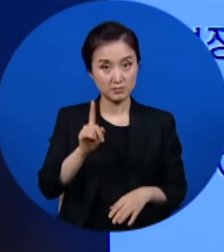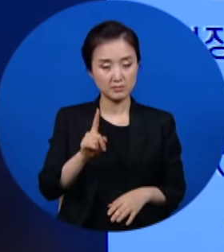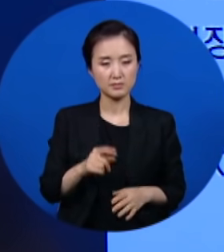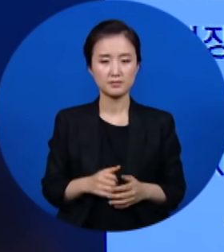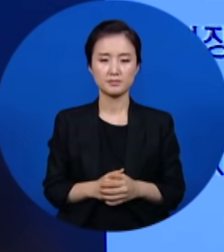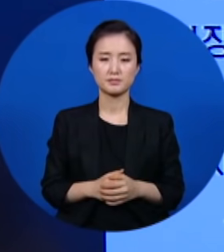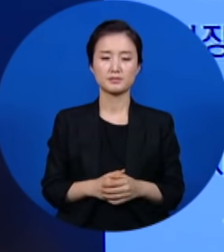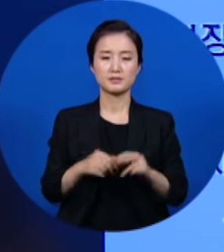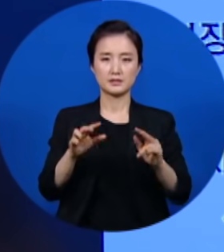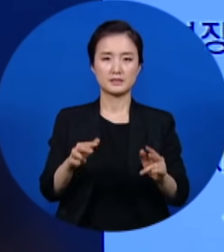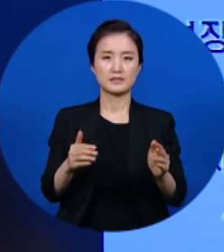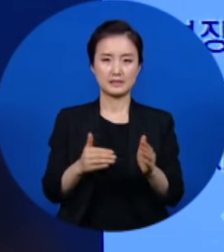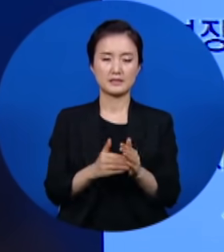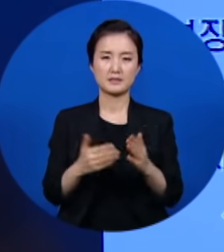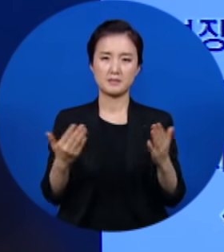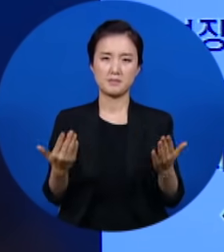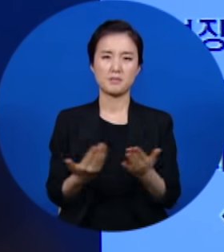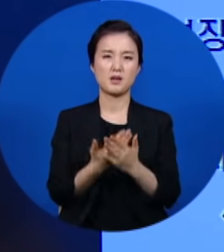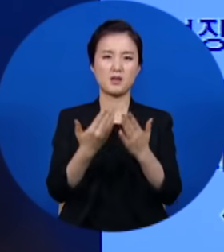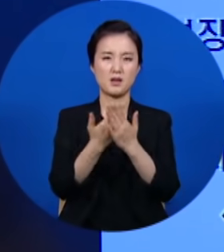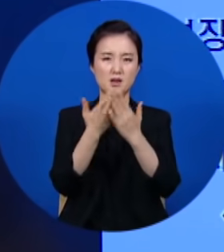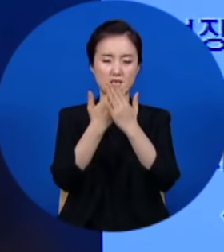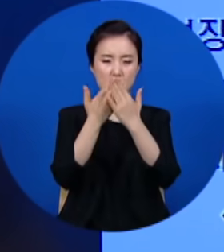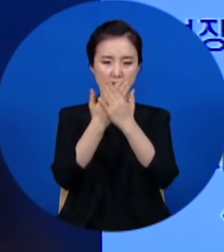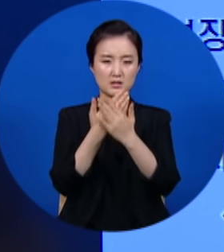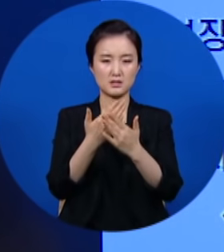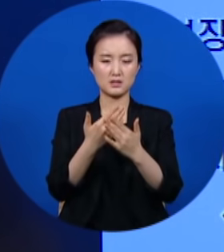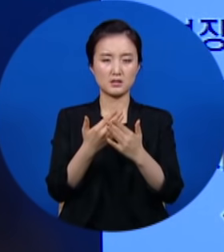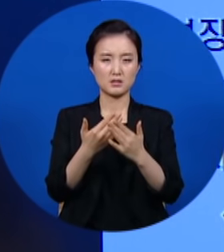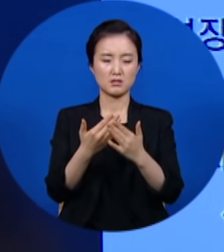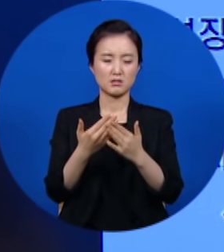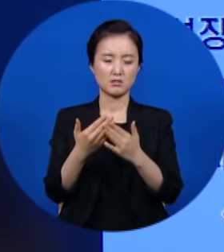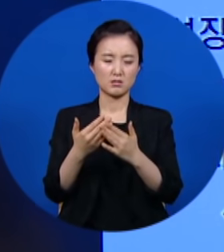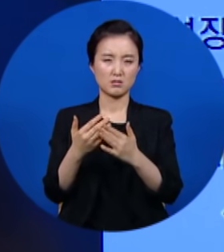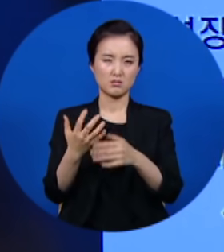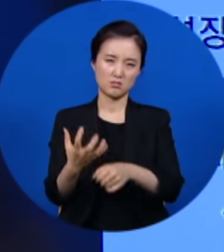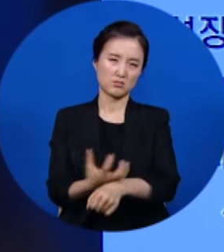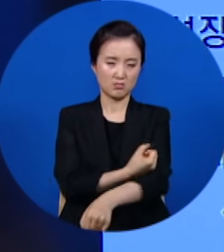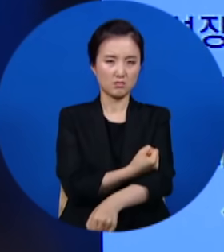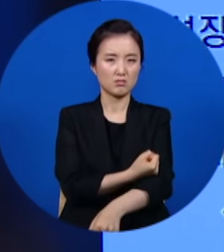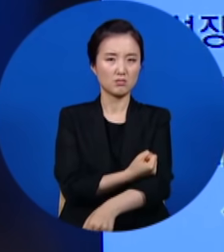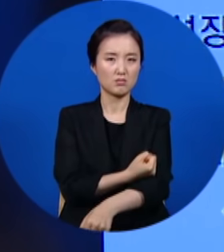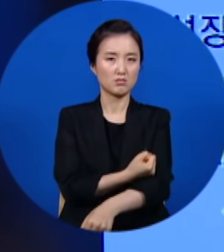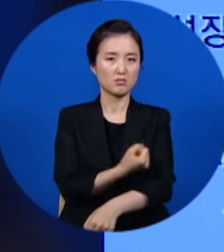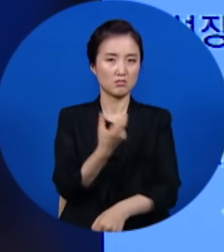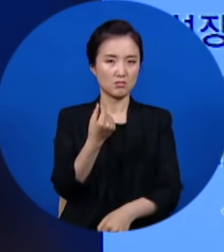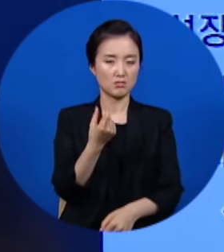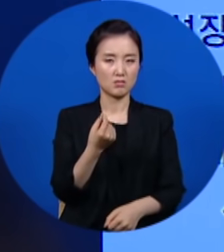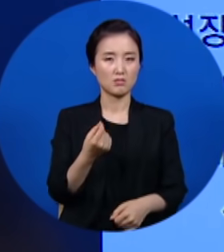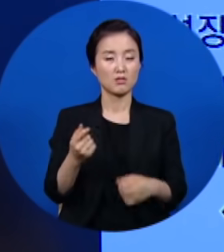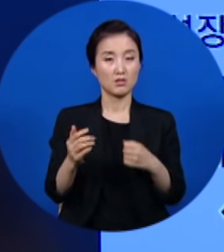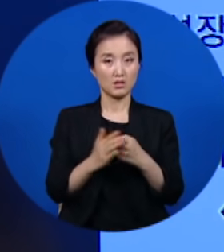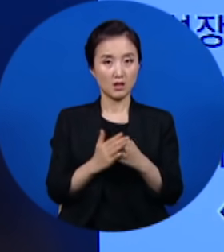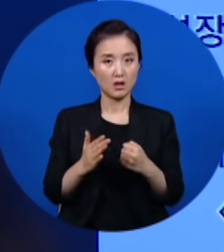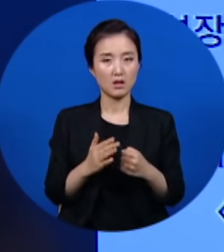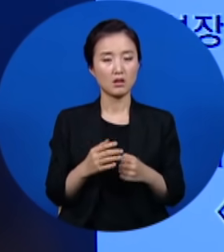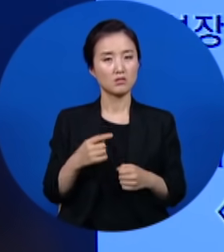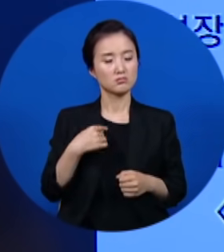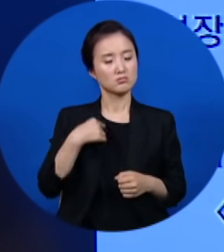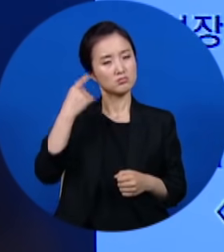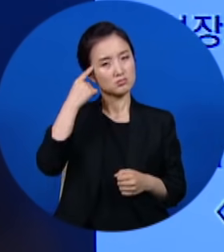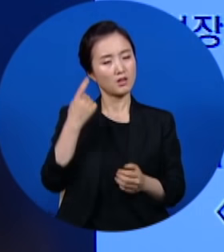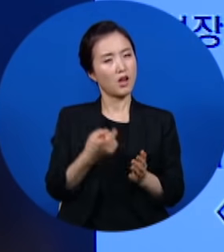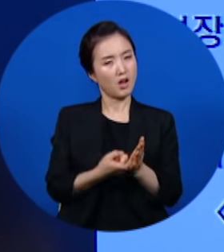고성장 시대 아주 특별한 시대를 우리가 살아 왔기 때문에 우리는 의식하지 못하고 우리는 아낀다고